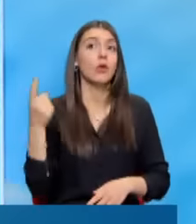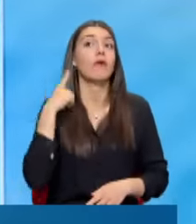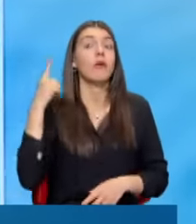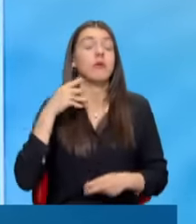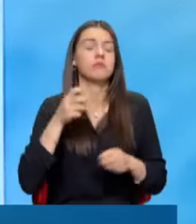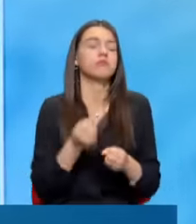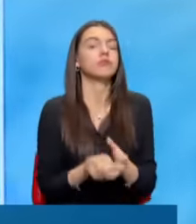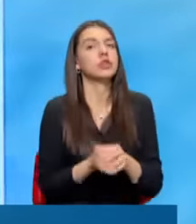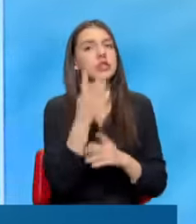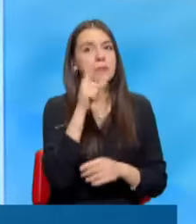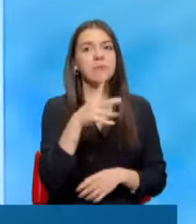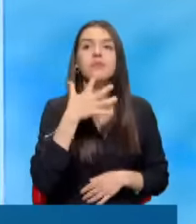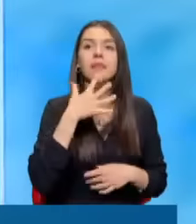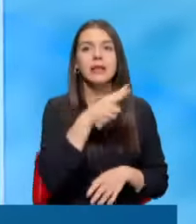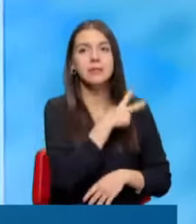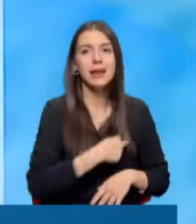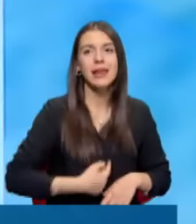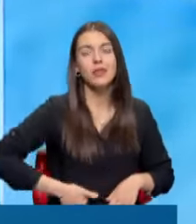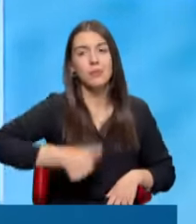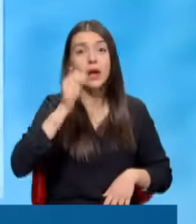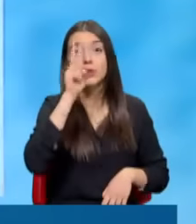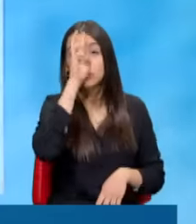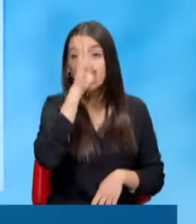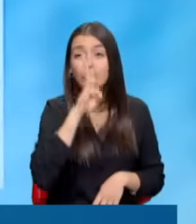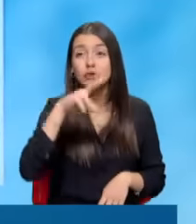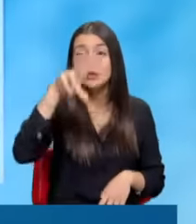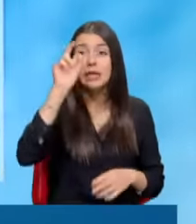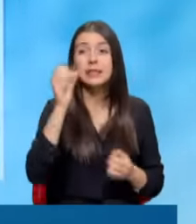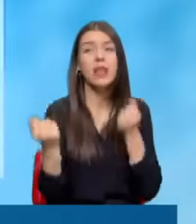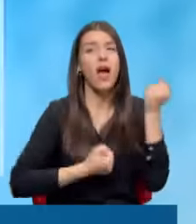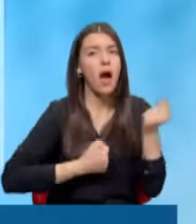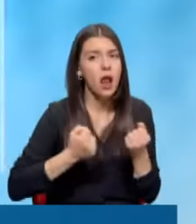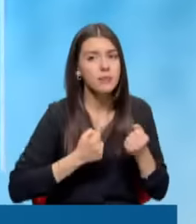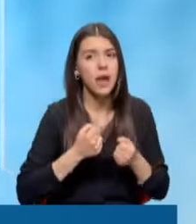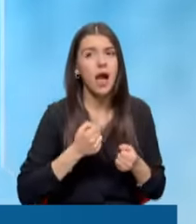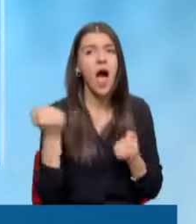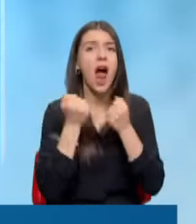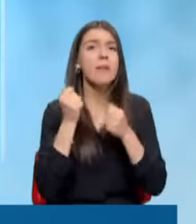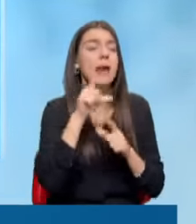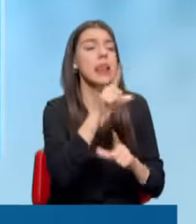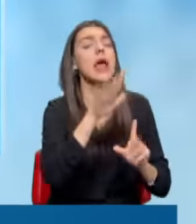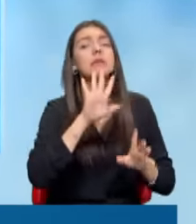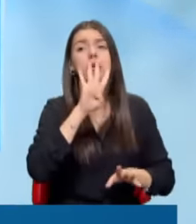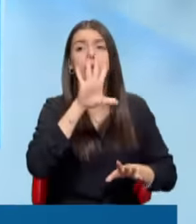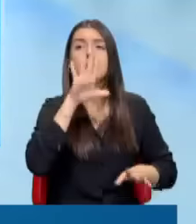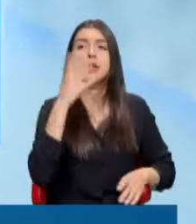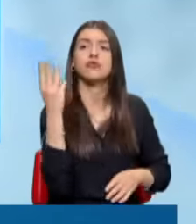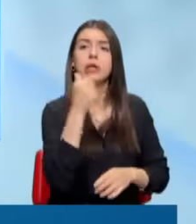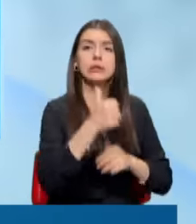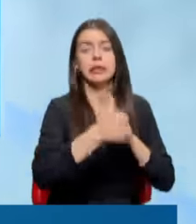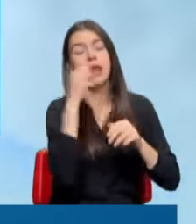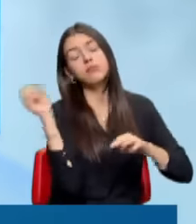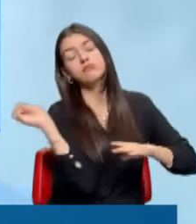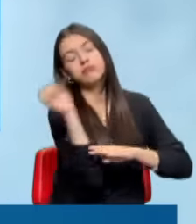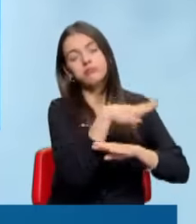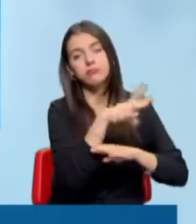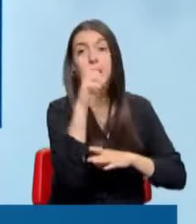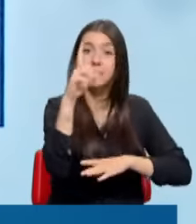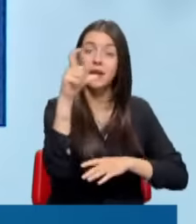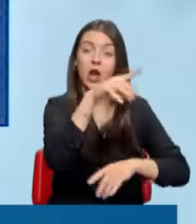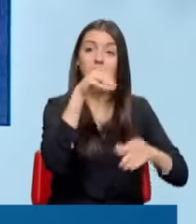Başkanı AK Parti döneminde kiralanan 380 araçtan ihtiyaç fazlası olan 45'ini geri gönderiyor. Böylece